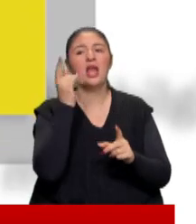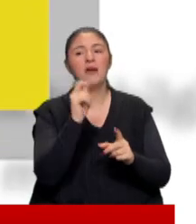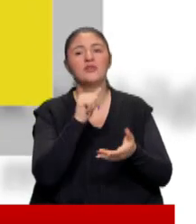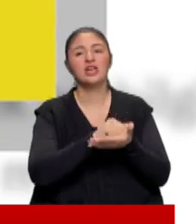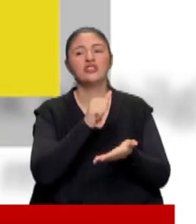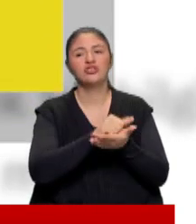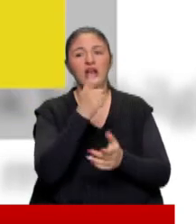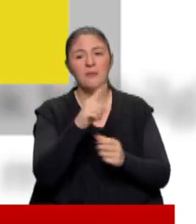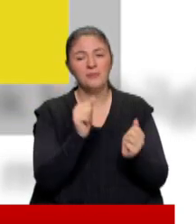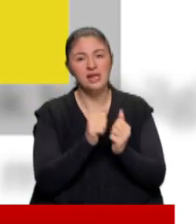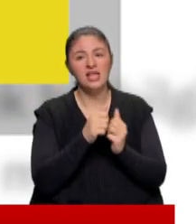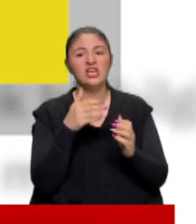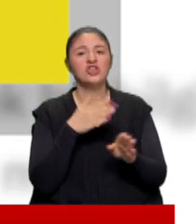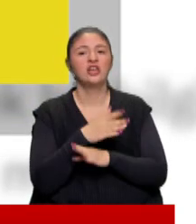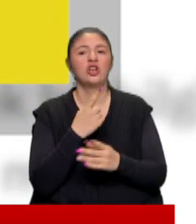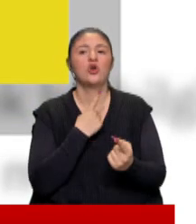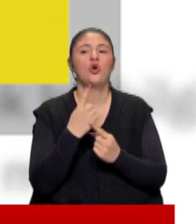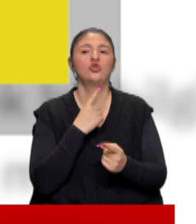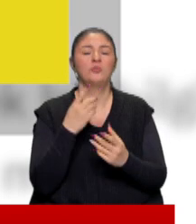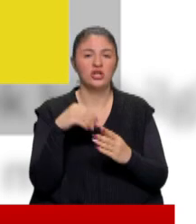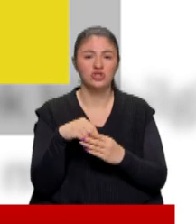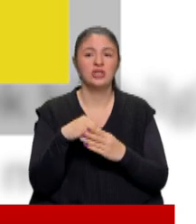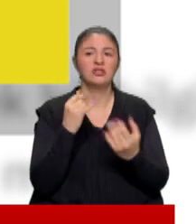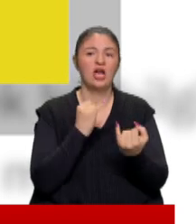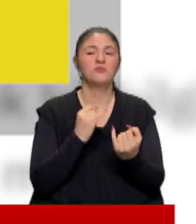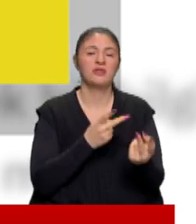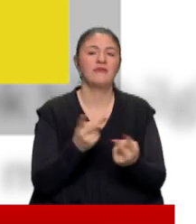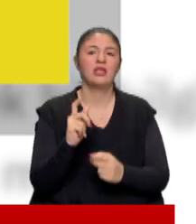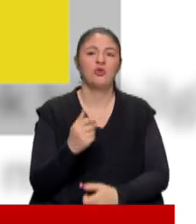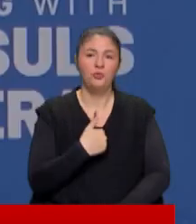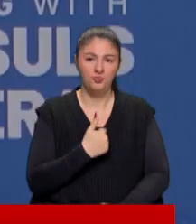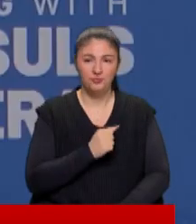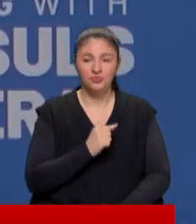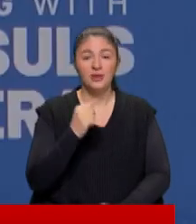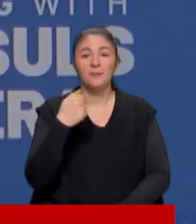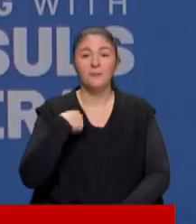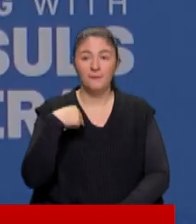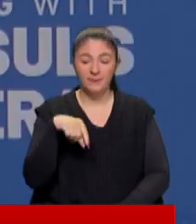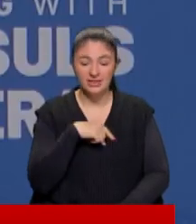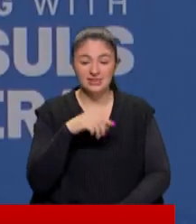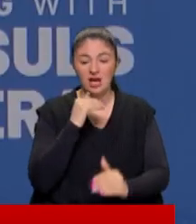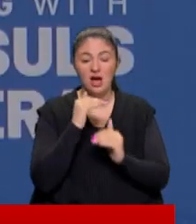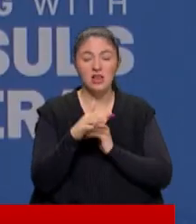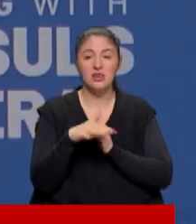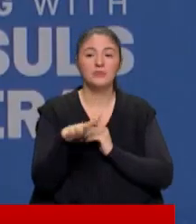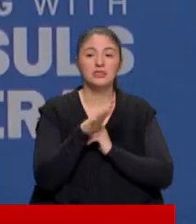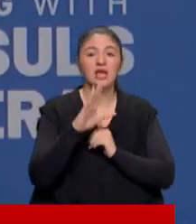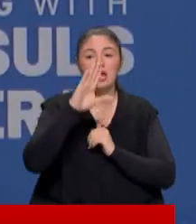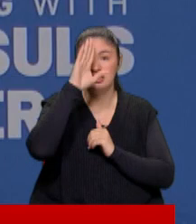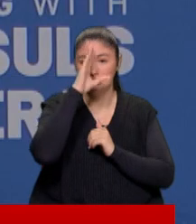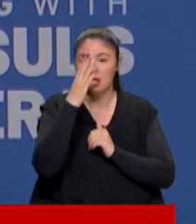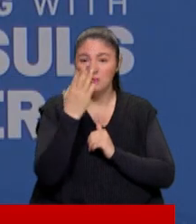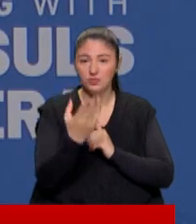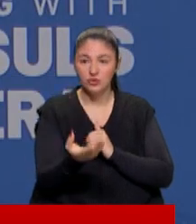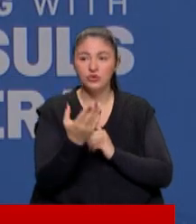kendi belirlediği gazetecilerle birlikte gerçekleri konuşmak üzere tartışmaya davet ediyorum. Biz halkımıza